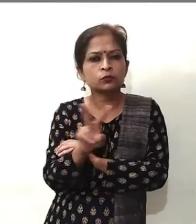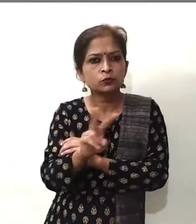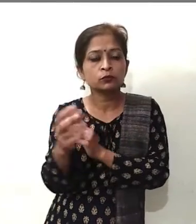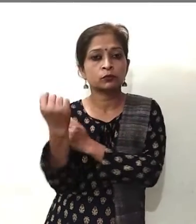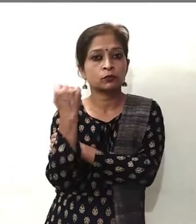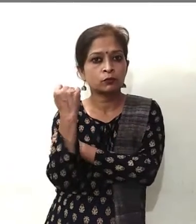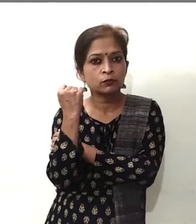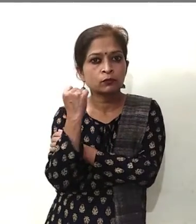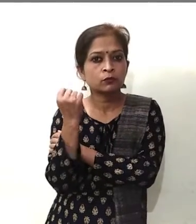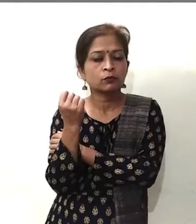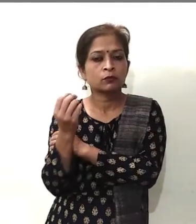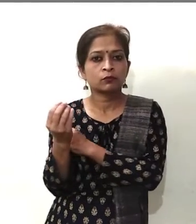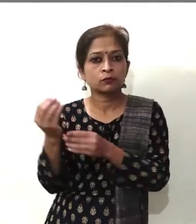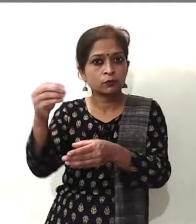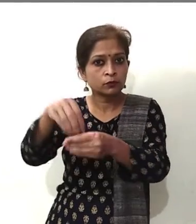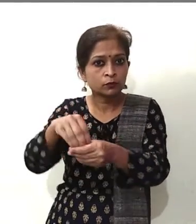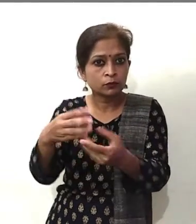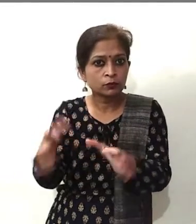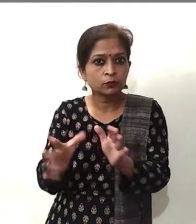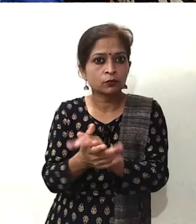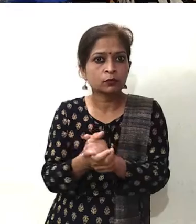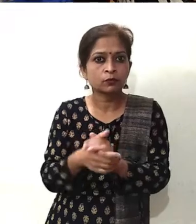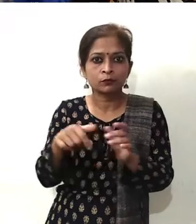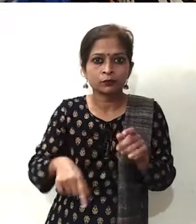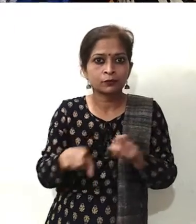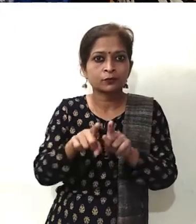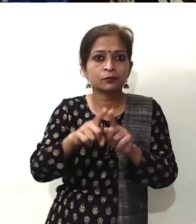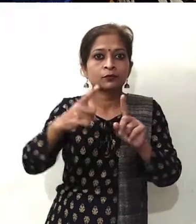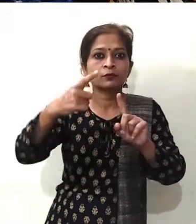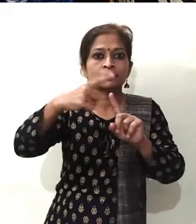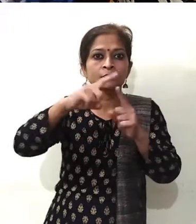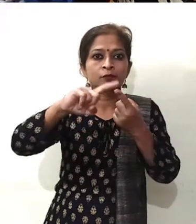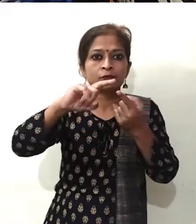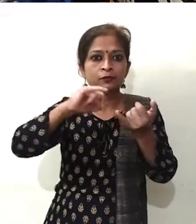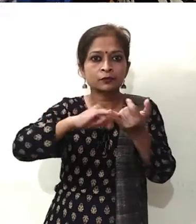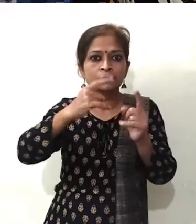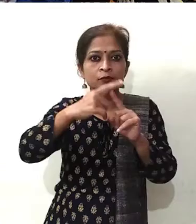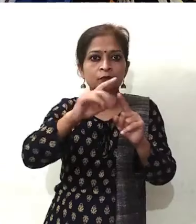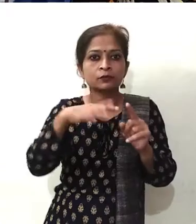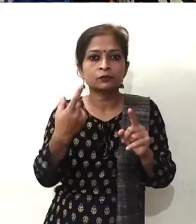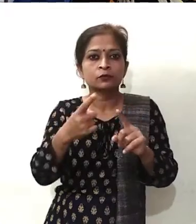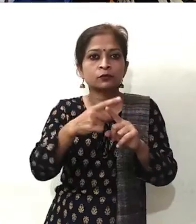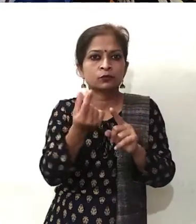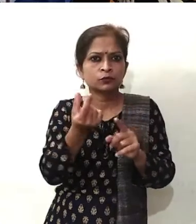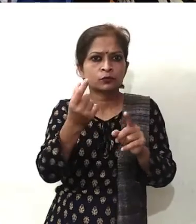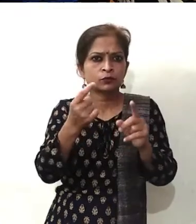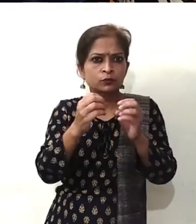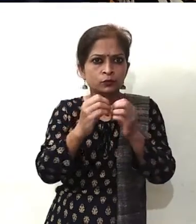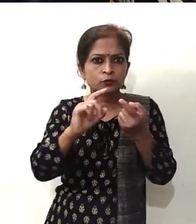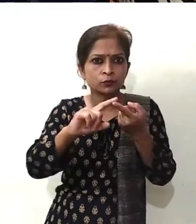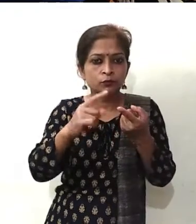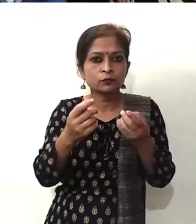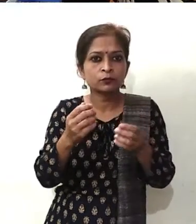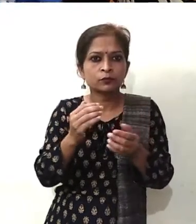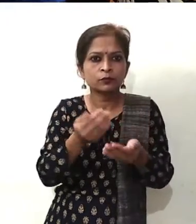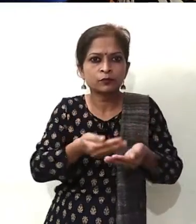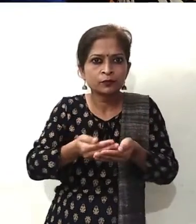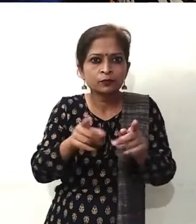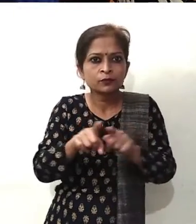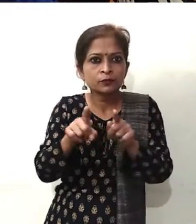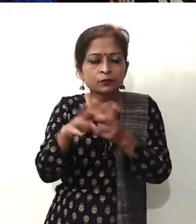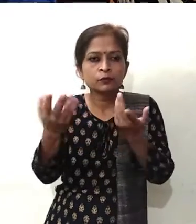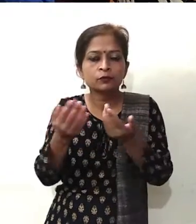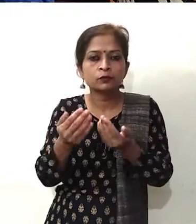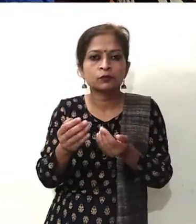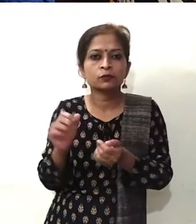बेबी, है ना। IVF होता है ना आजकल, तो असंभव कुछ नहीं है। पत्ते के दोने में अपनी शक्तियां डाली, जहां से